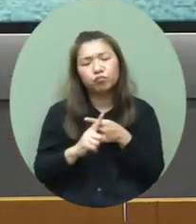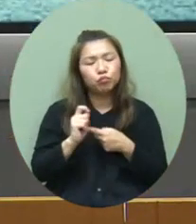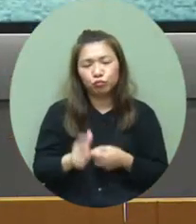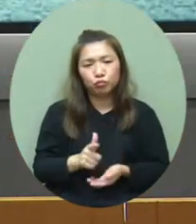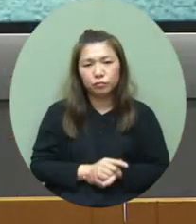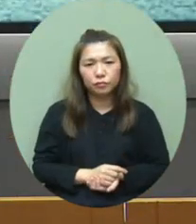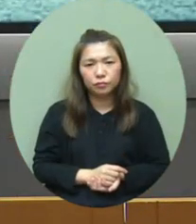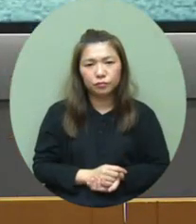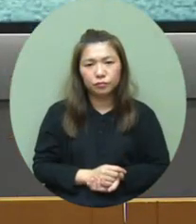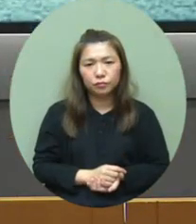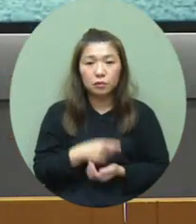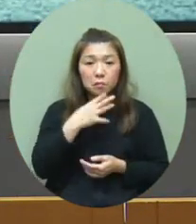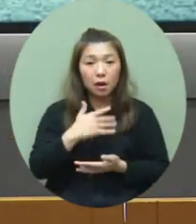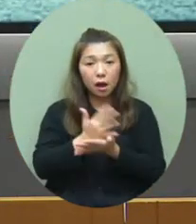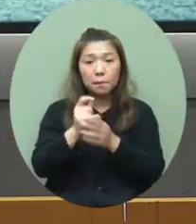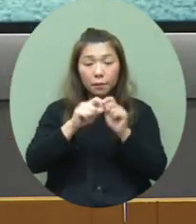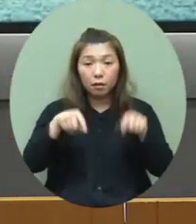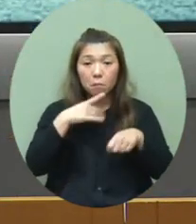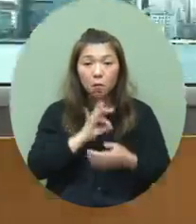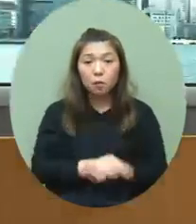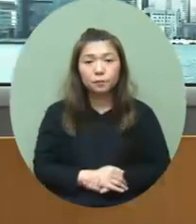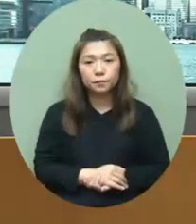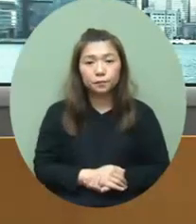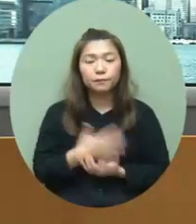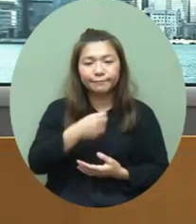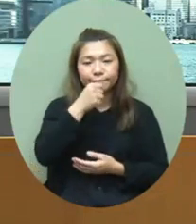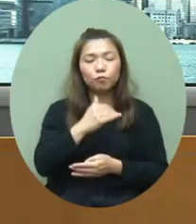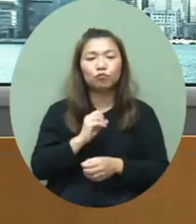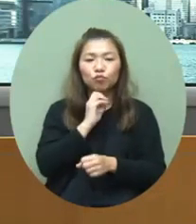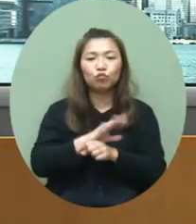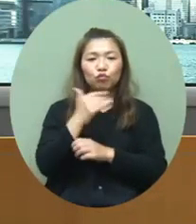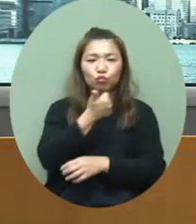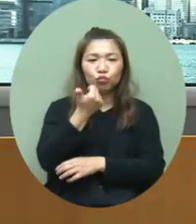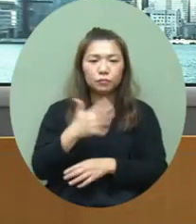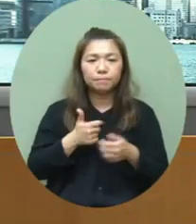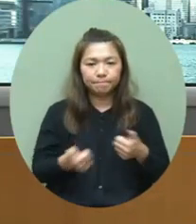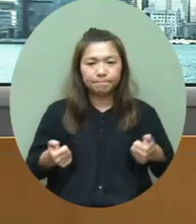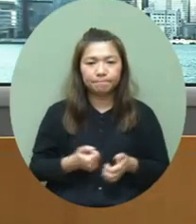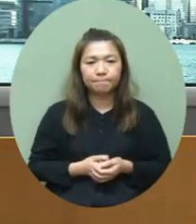仲有冇其他問題？記者會結束，多謝大家。